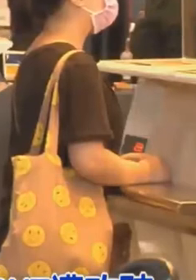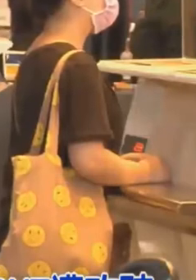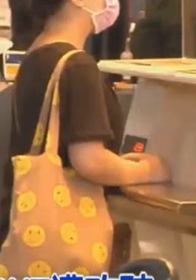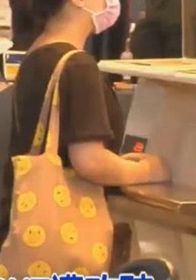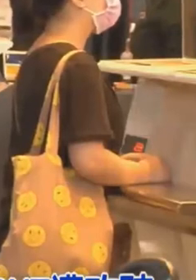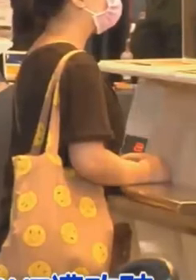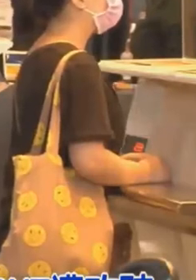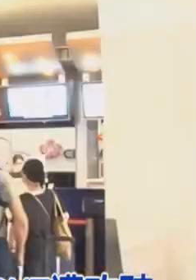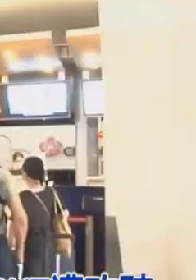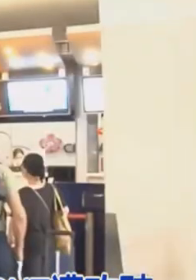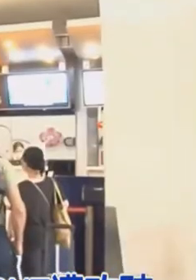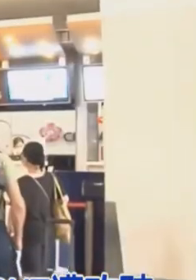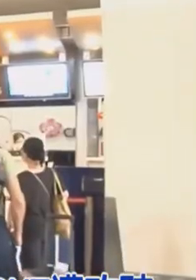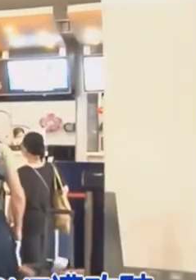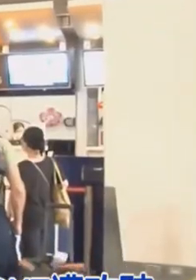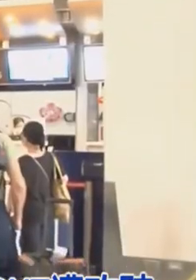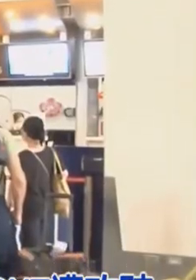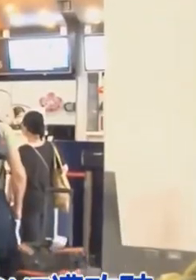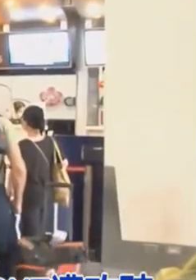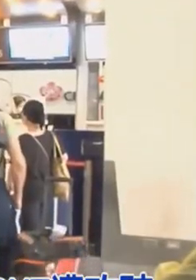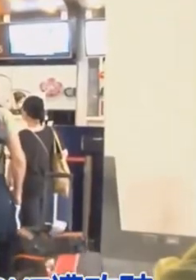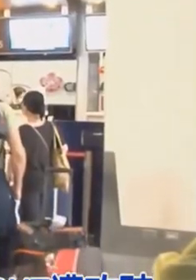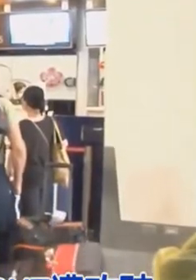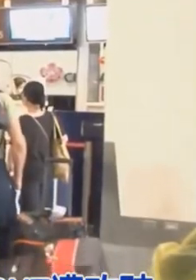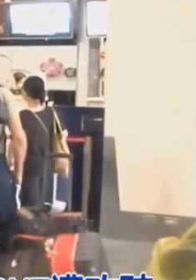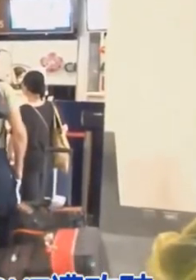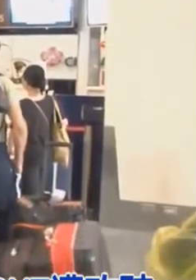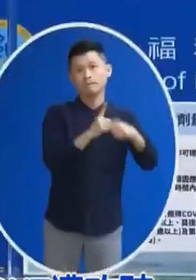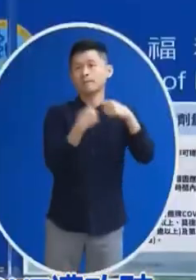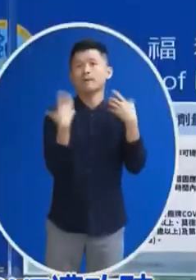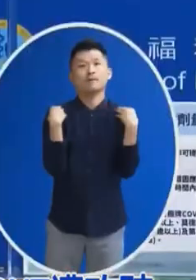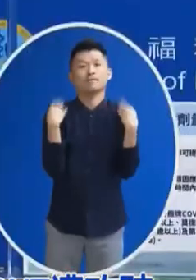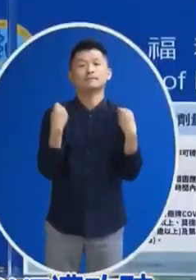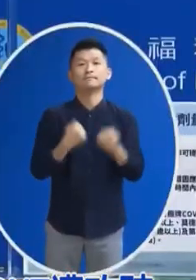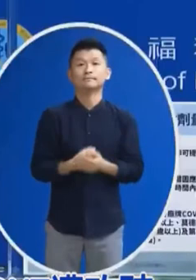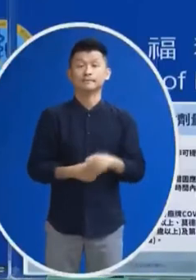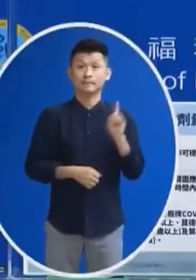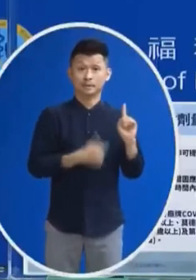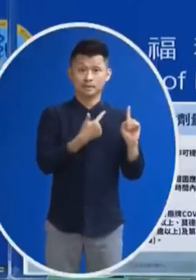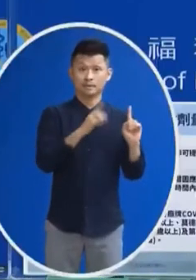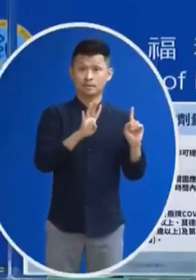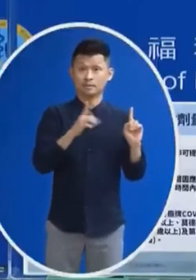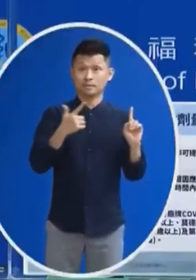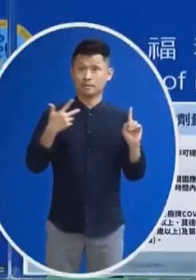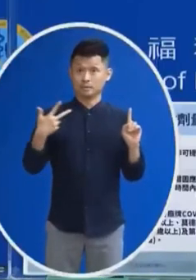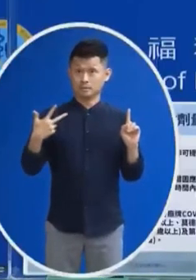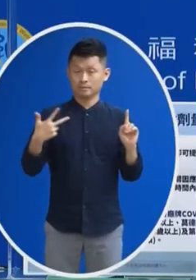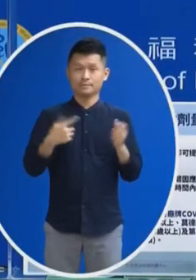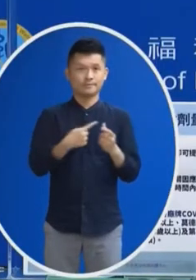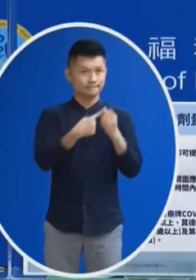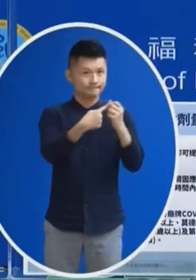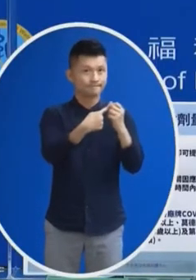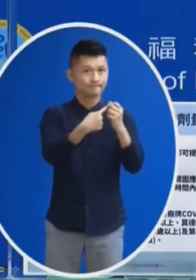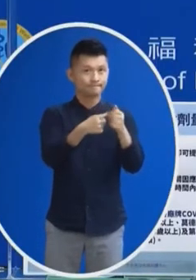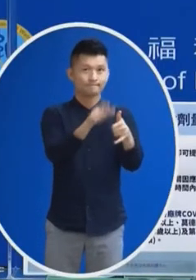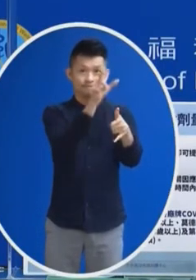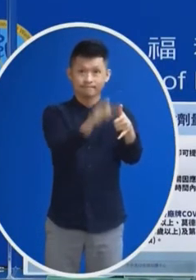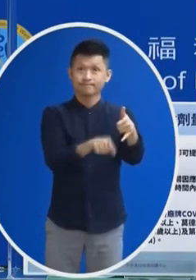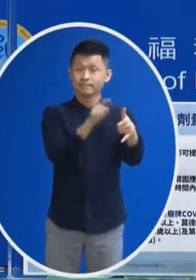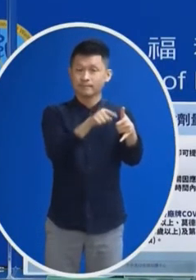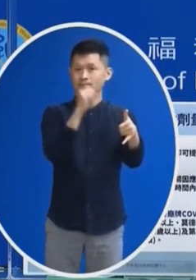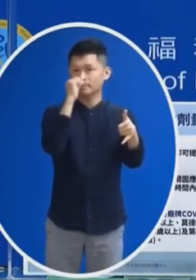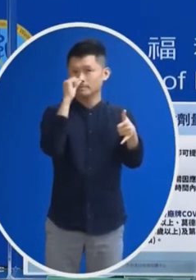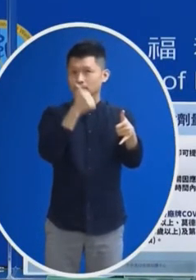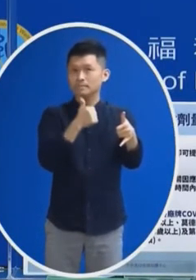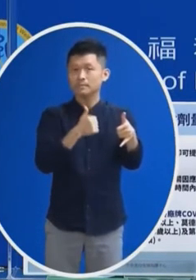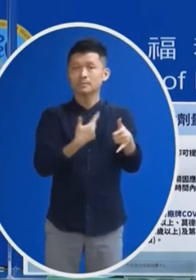基因定序，全部都是 Delta， 其中6例都是突破性感染， 都是 Delta， 那没有 Delta Plus。 第一位它是比较